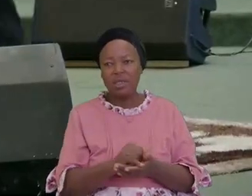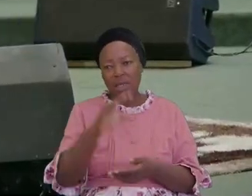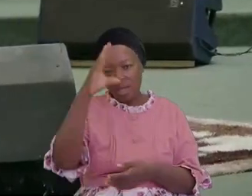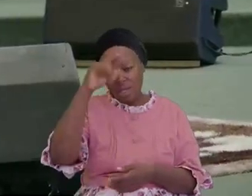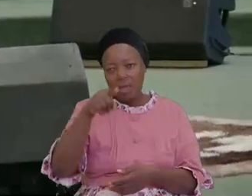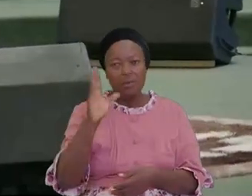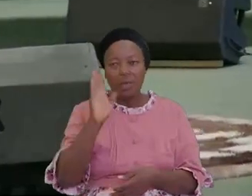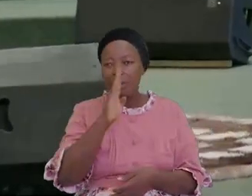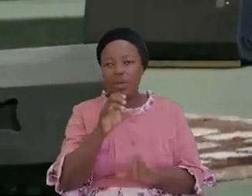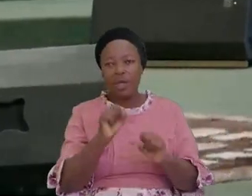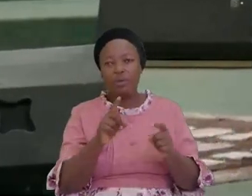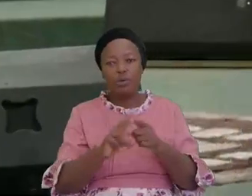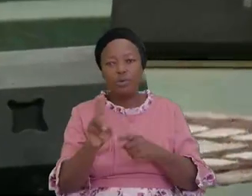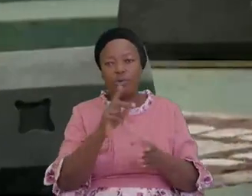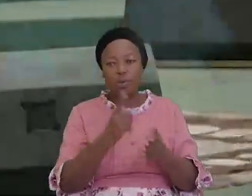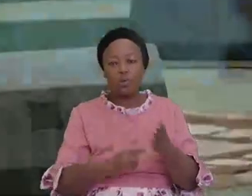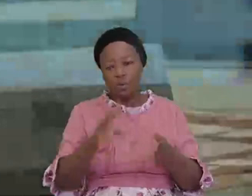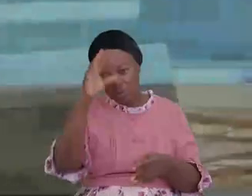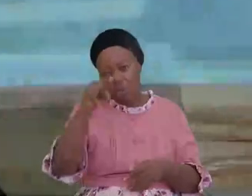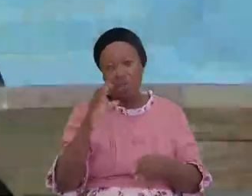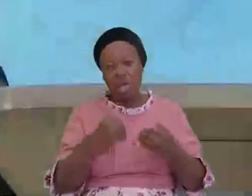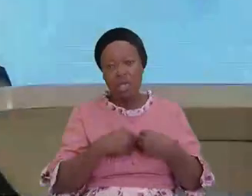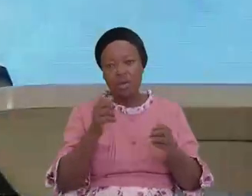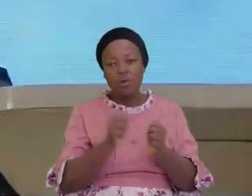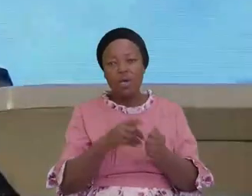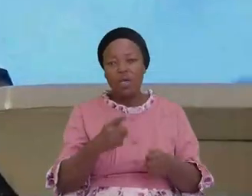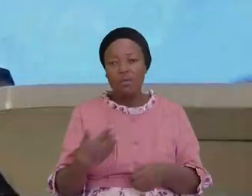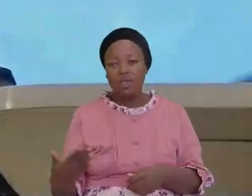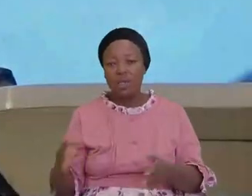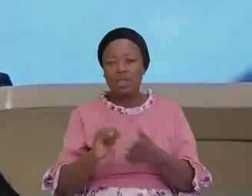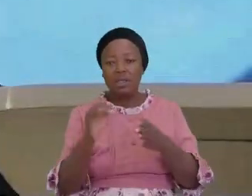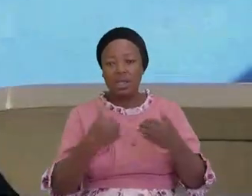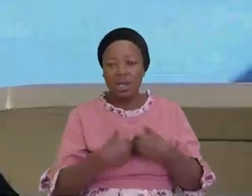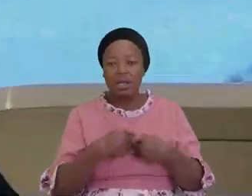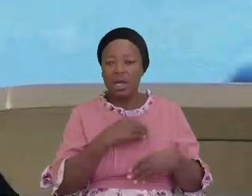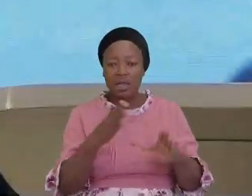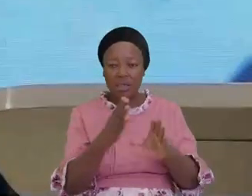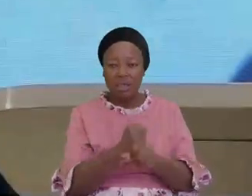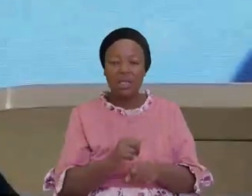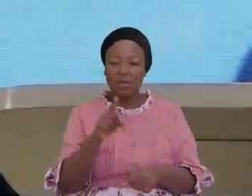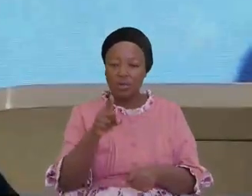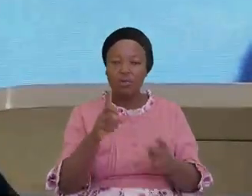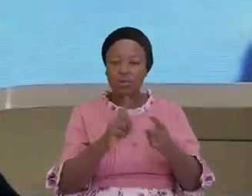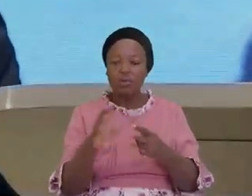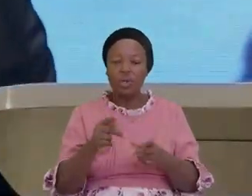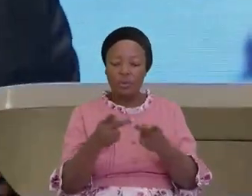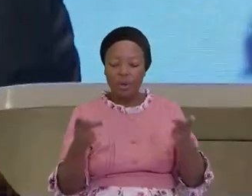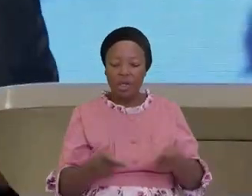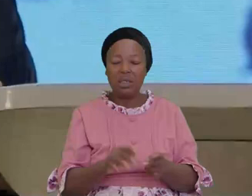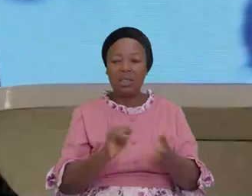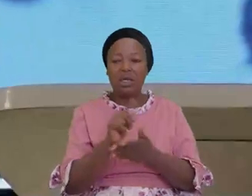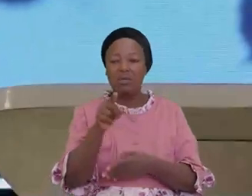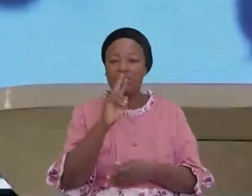Afin de pouvoir utiliser ce qu'il a avec l'instrument à sa disposition pour te conduire à